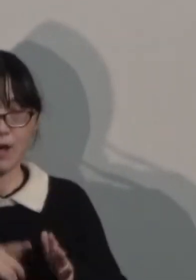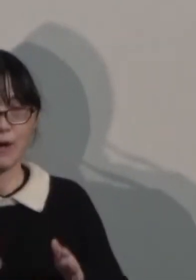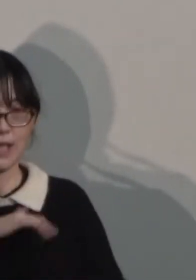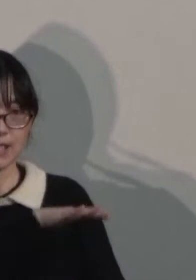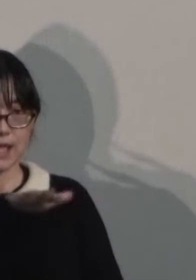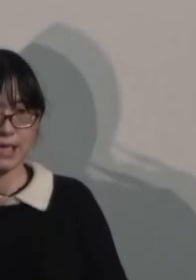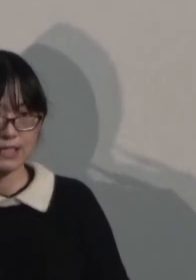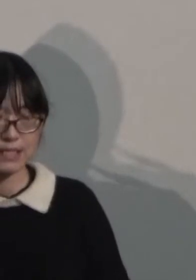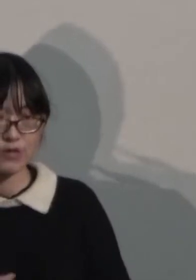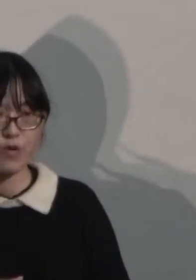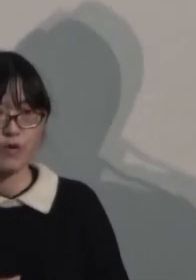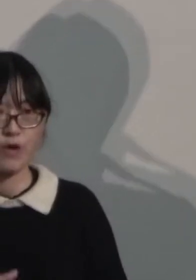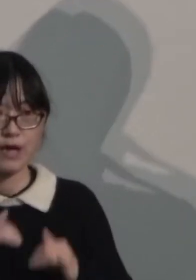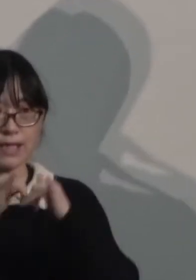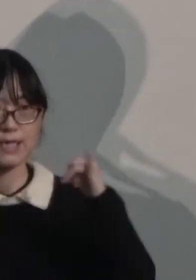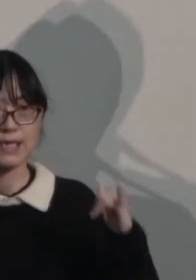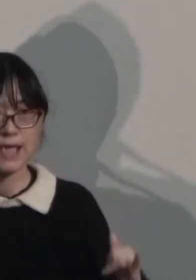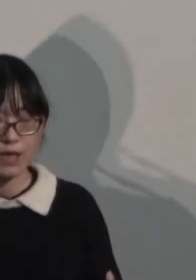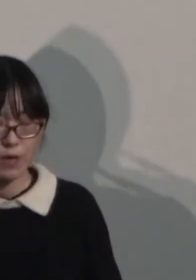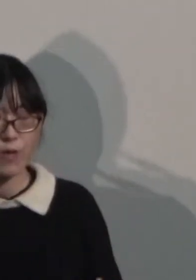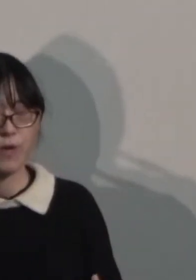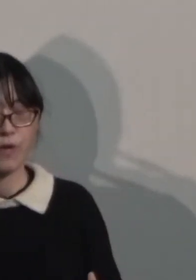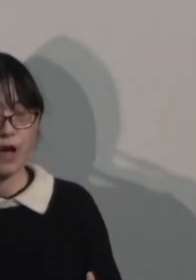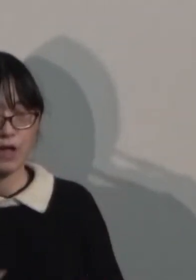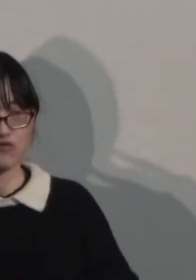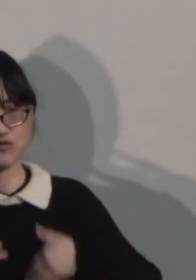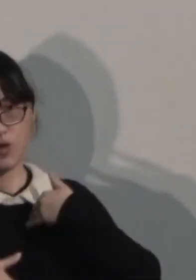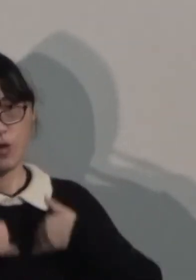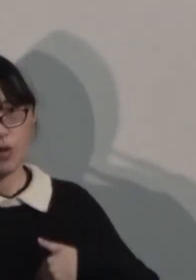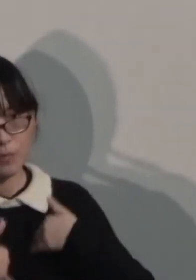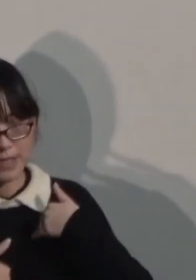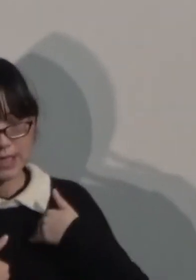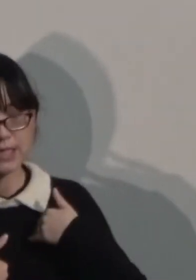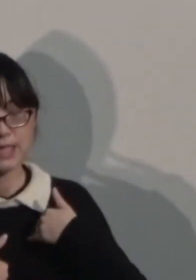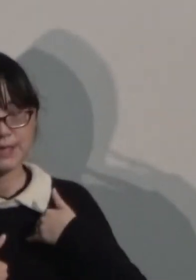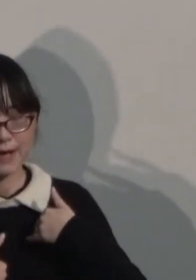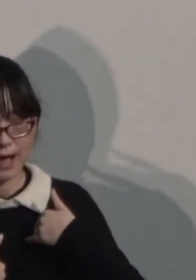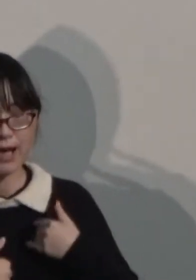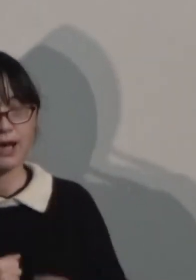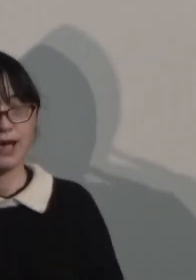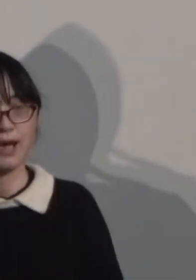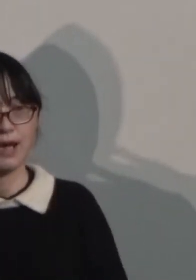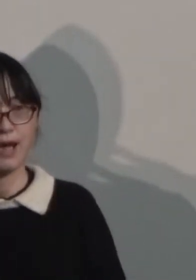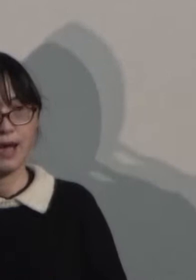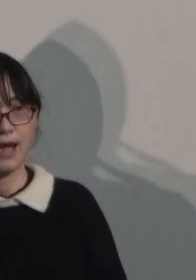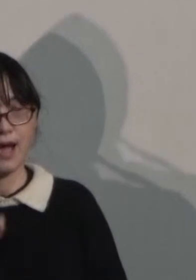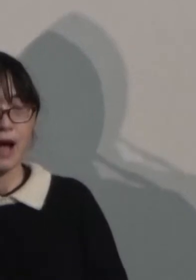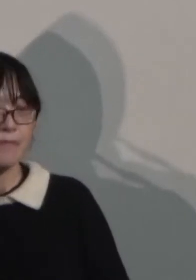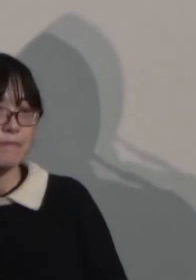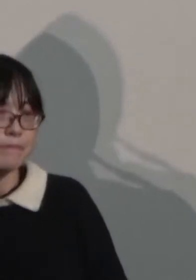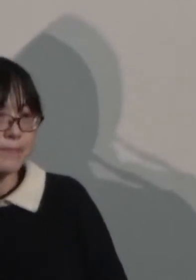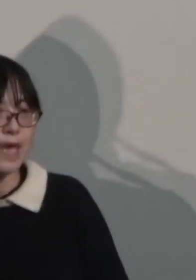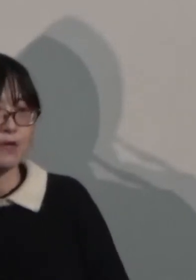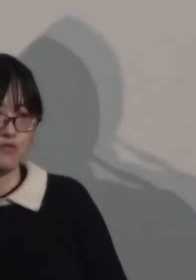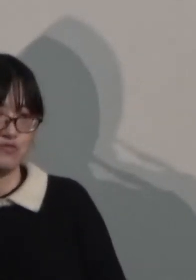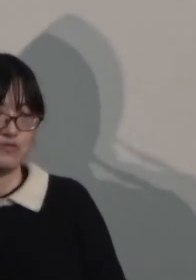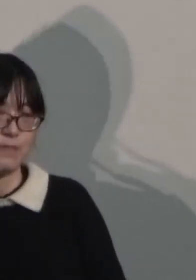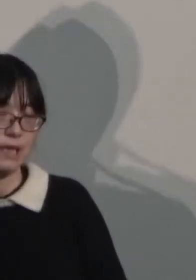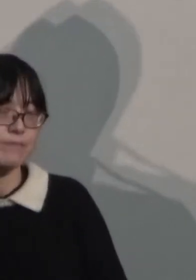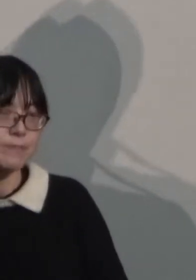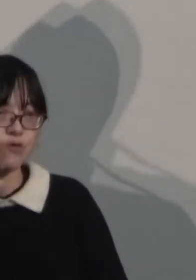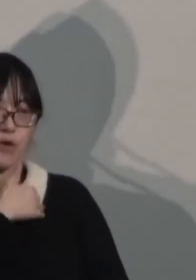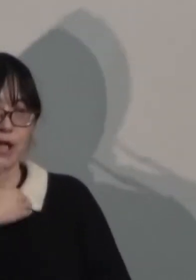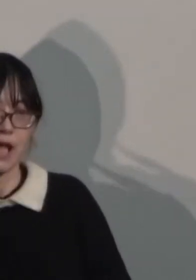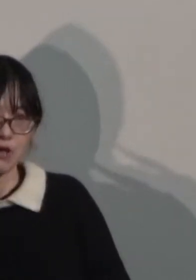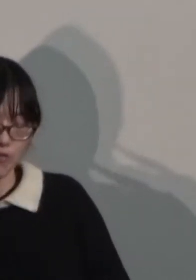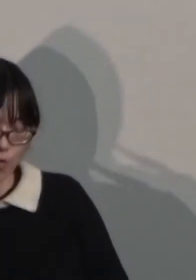私たち人間の味わう喜びはただ目に見えるもの、手